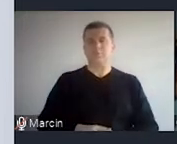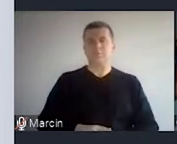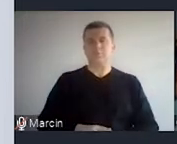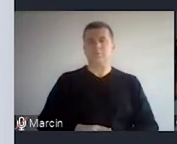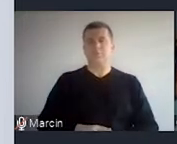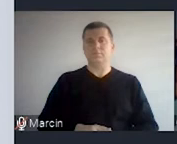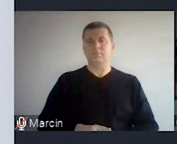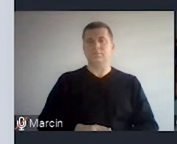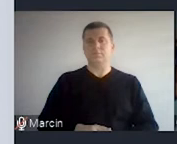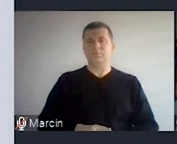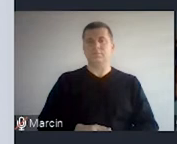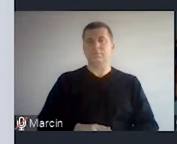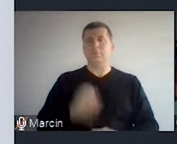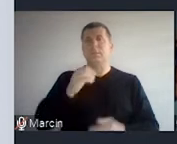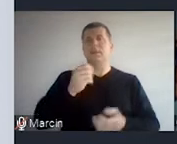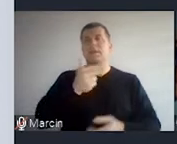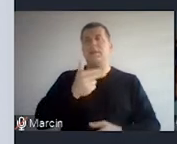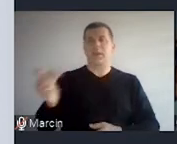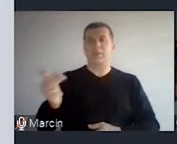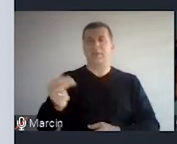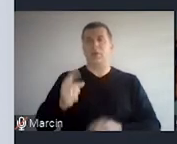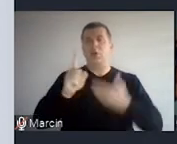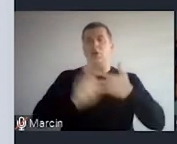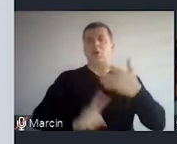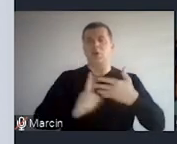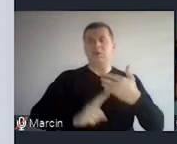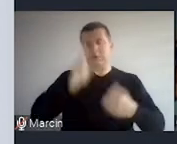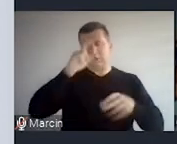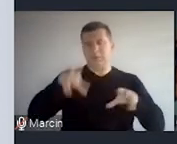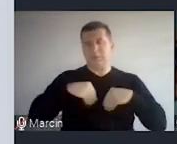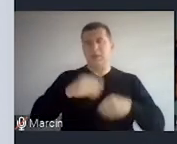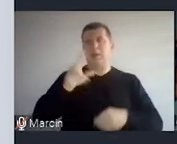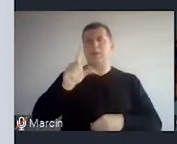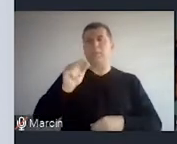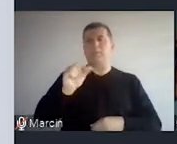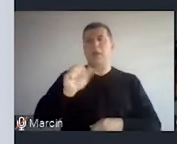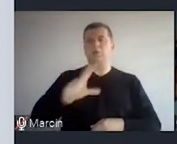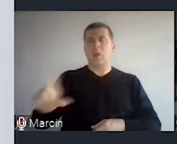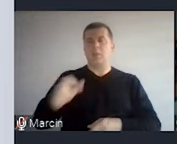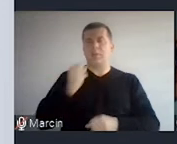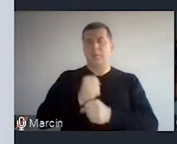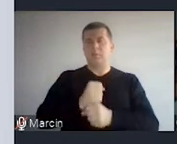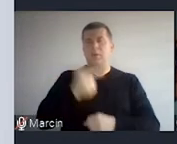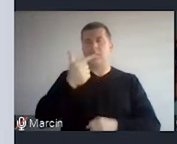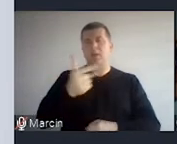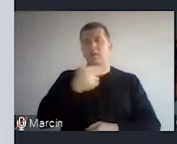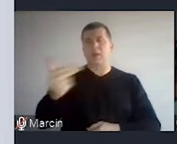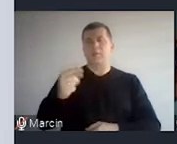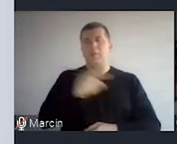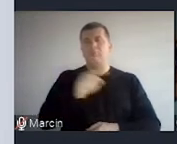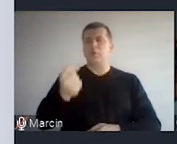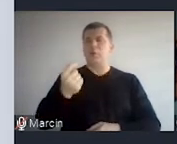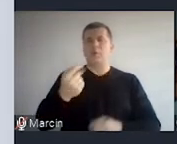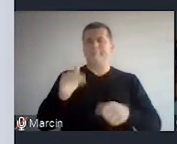Szanowni, jeśli chodzi o zagadnienie rozliczania i personelu, to są 2 tematy, które nie do końca ze sobą grają